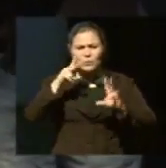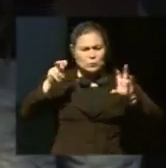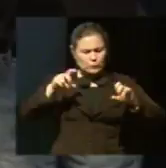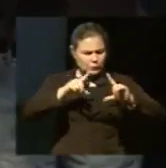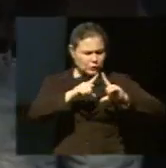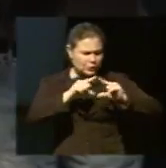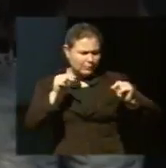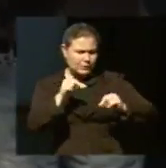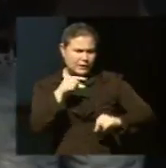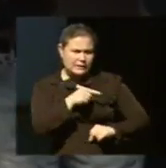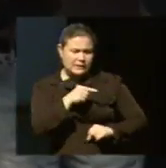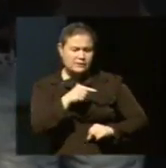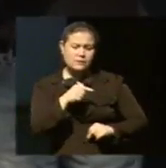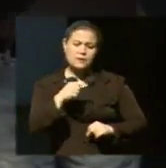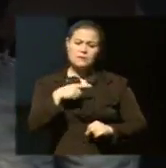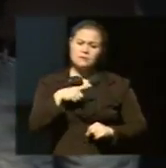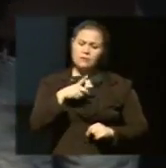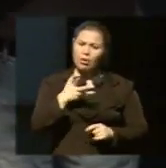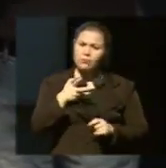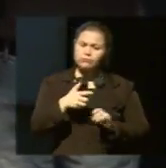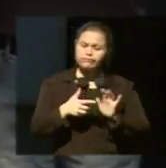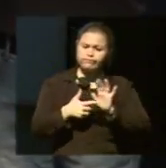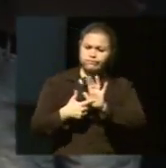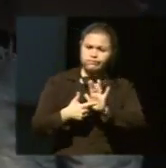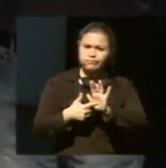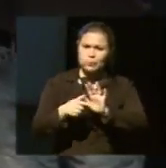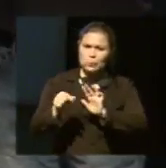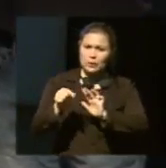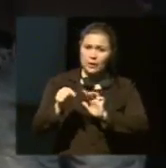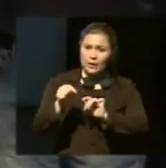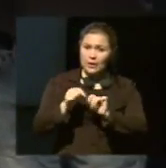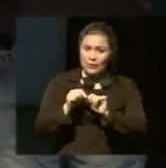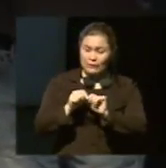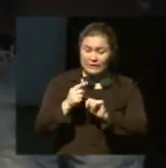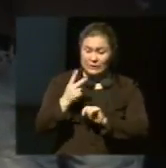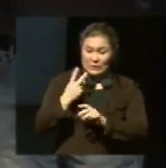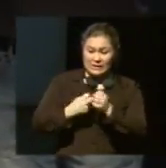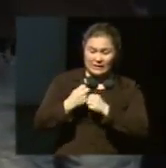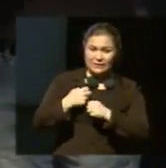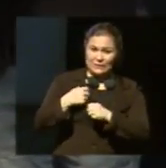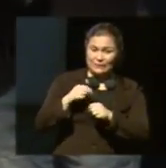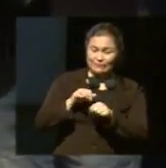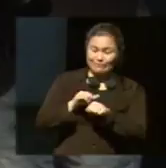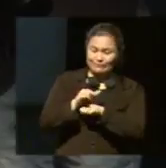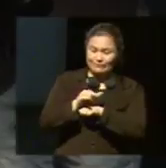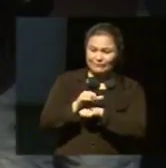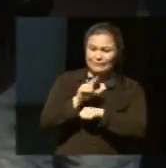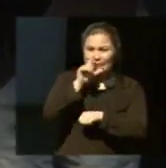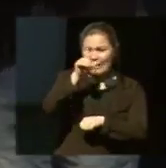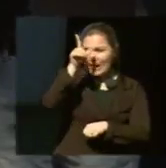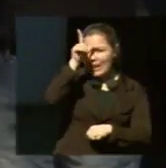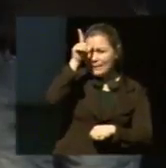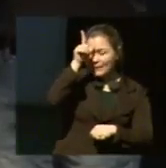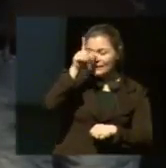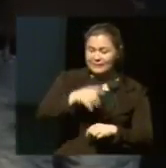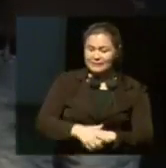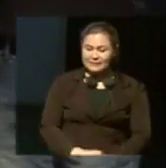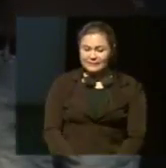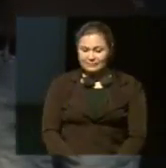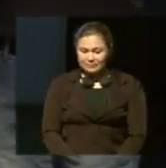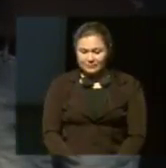die Japaner sprach, eu quero aqui destacar möchte ich hier herausstellen, dass ich vor zwei Jahren eine Reise nach Deutschland machte.